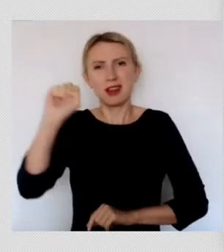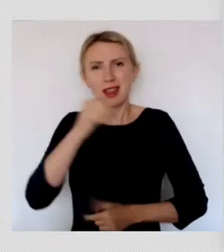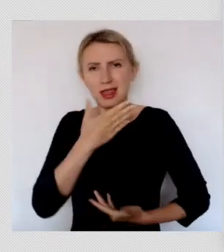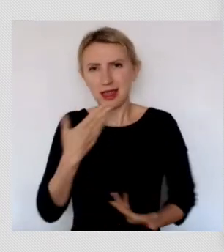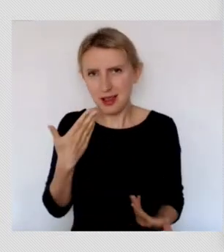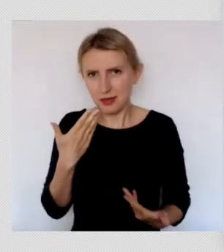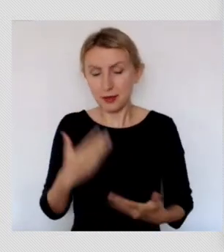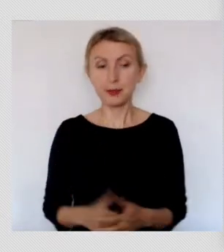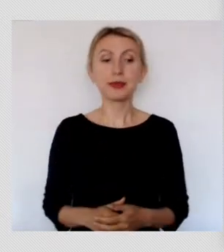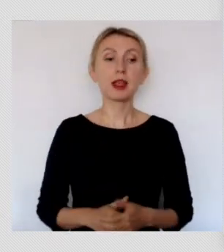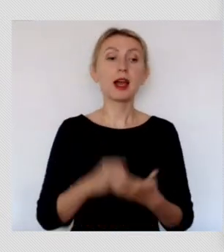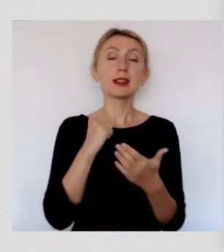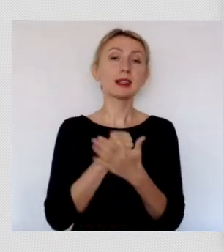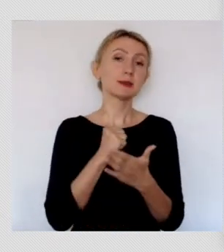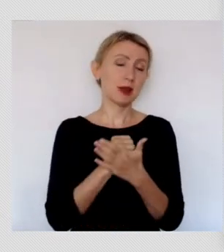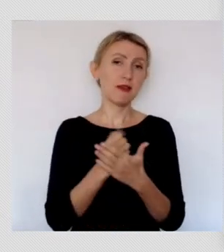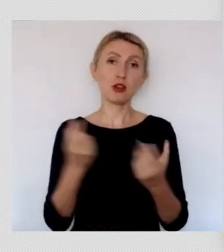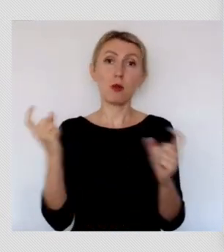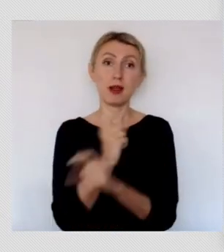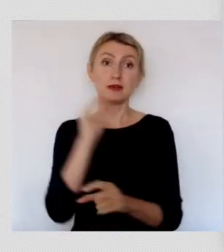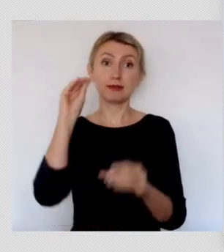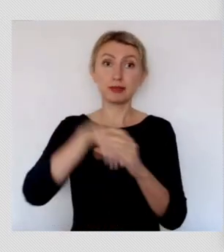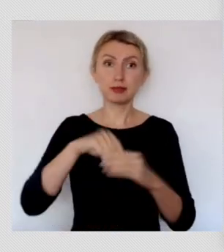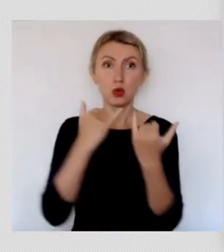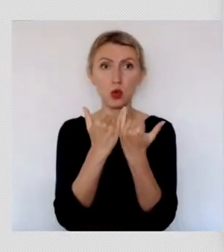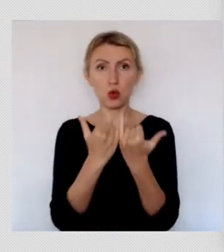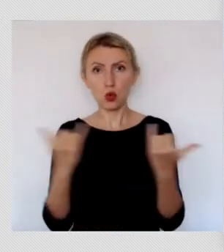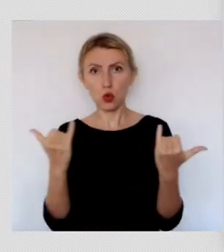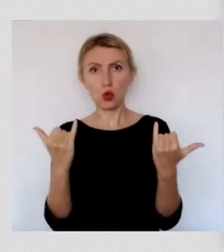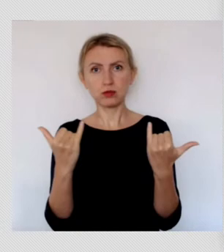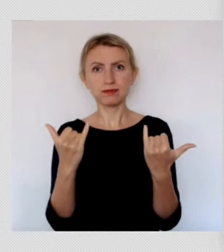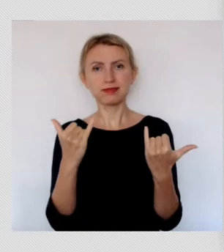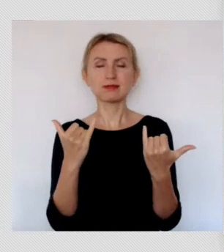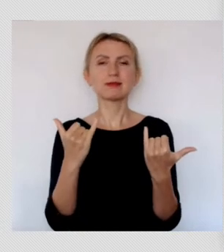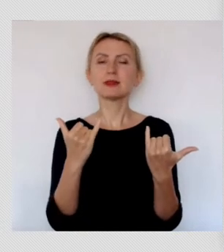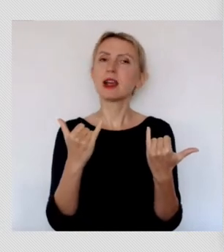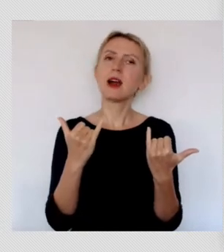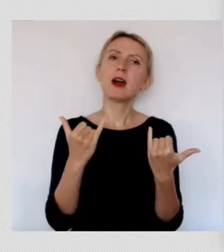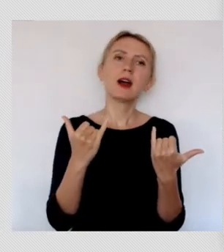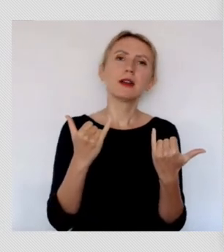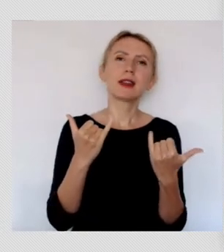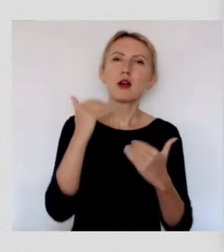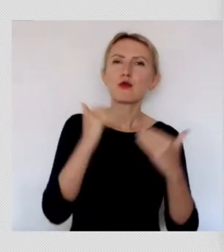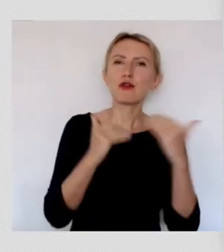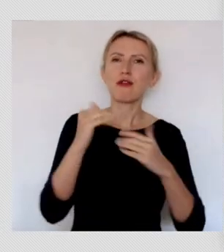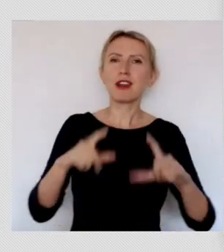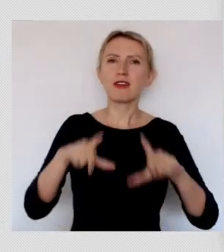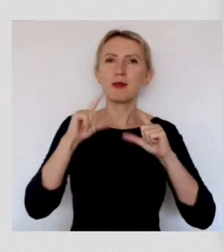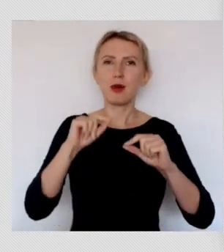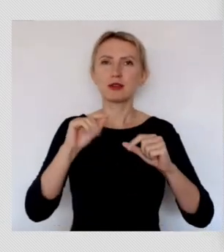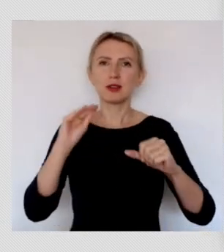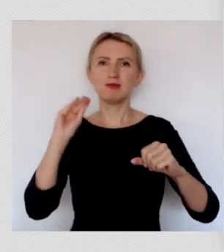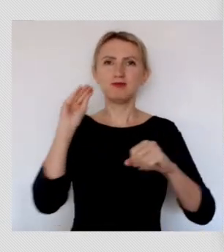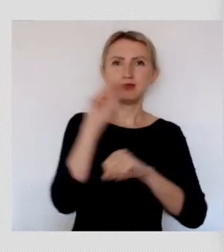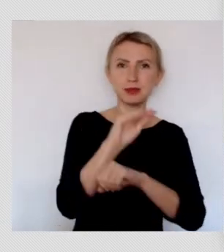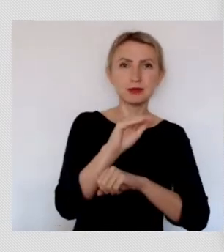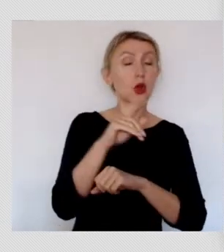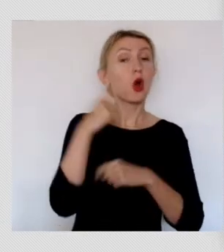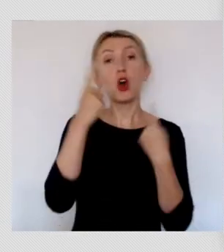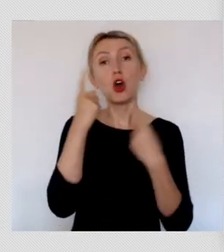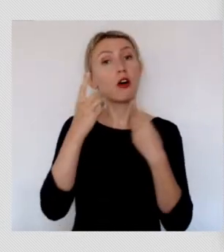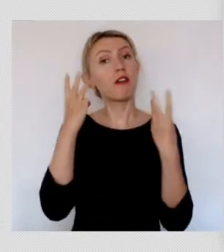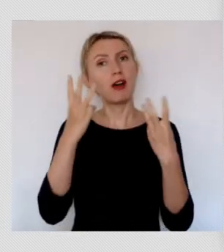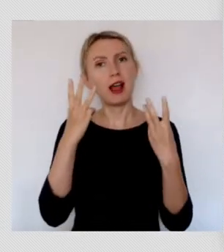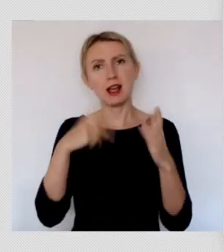kwestia wtrącania się państwa, naruszanie równowagi wyborczej, myślę, że jest niezmiernie istotna z punktu